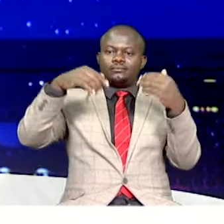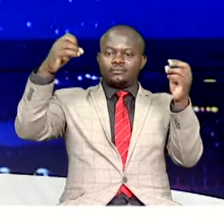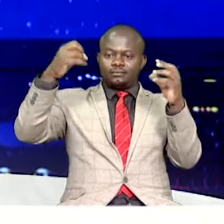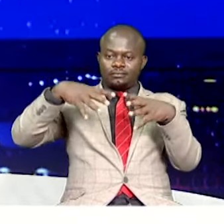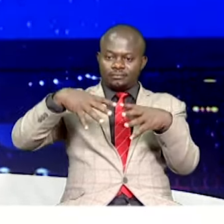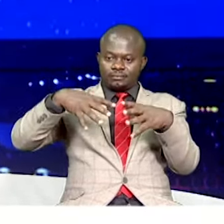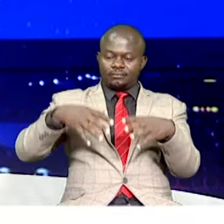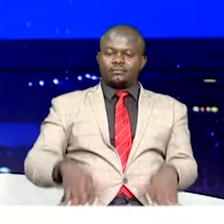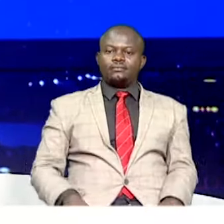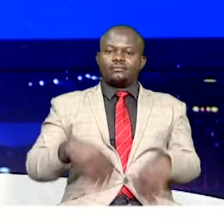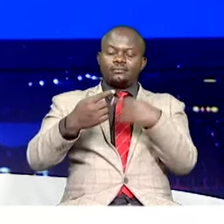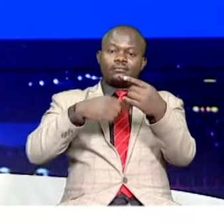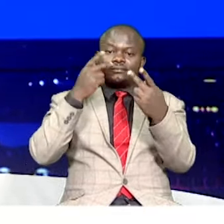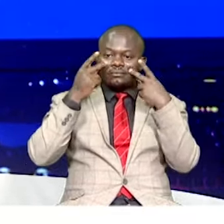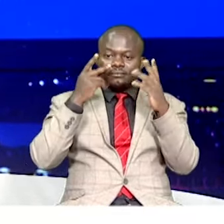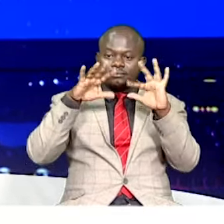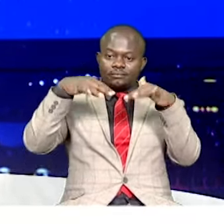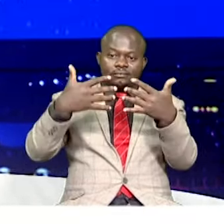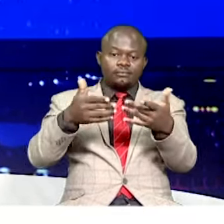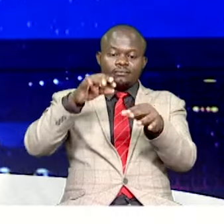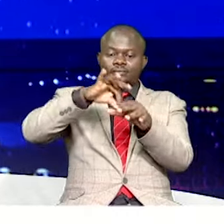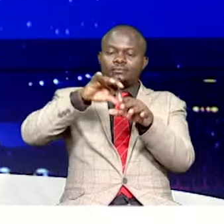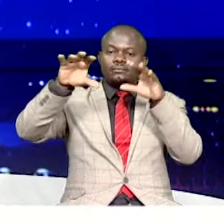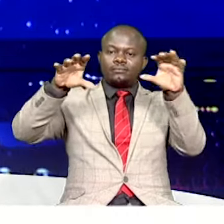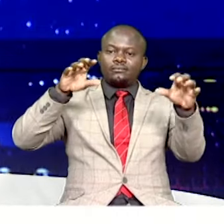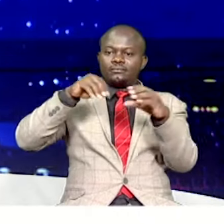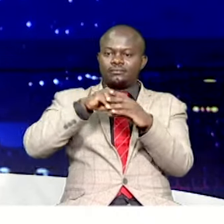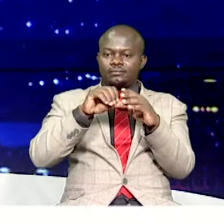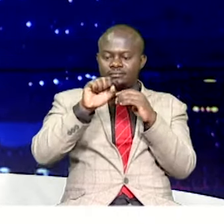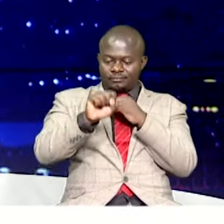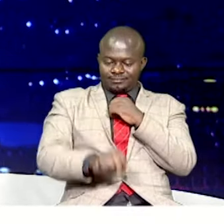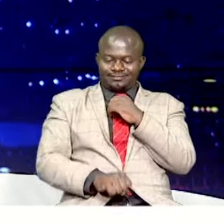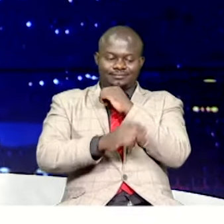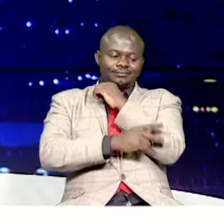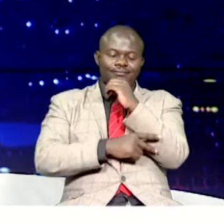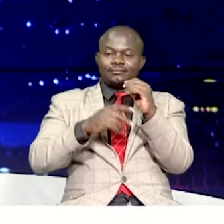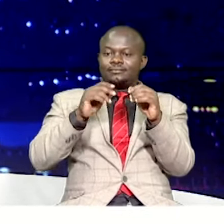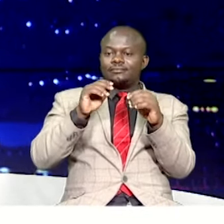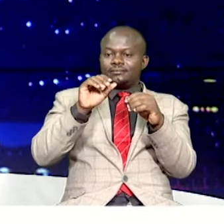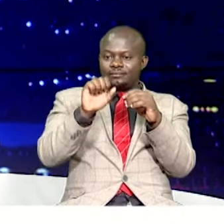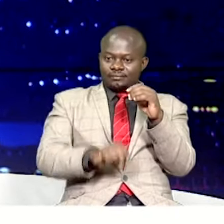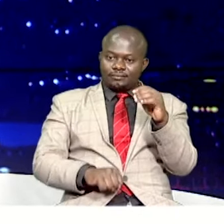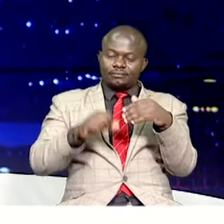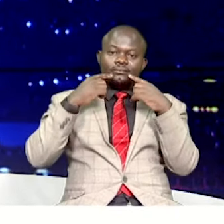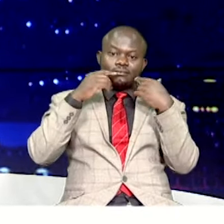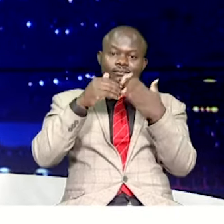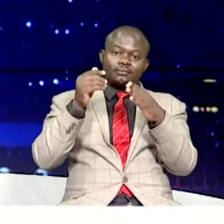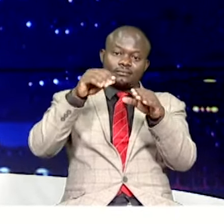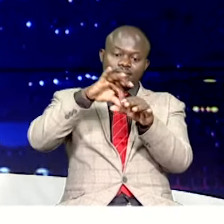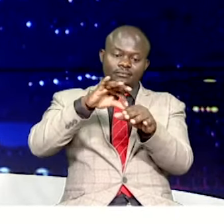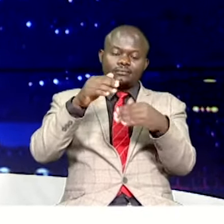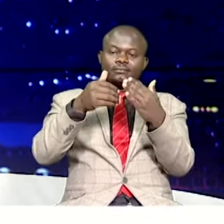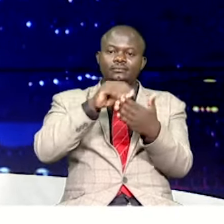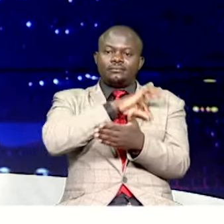Kigali. Tukireba uko amatora yagenze hirya no hino mu gihugu, reka tujye no mu ntara y'amajyepfo. Abaturage bo mu majyepfo bavuga ko kwitabira amatora ari